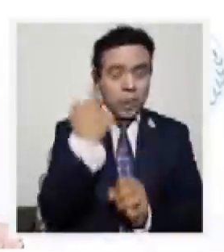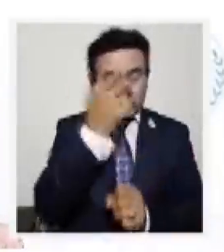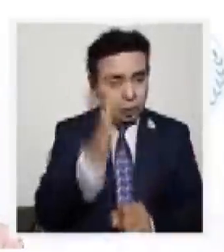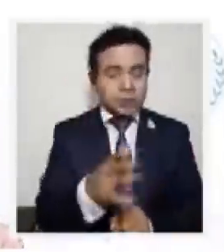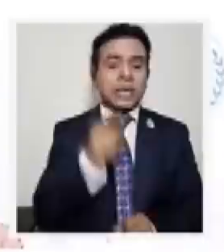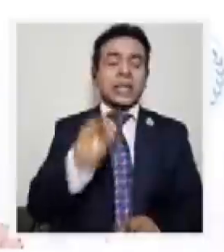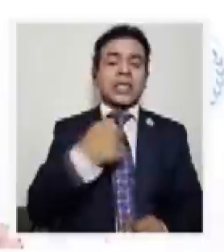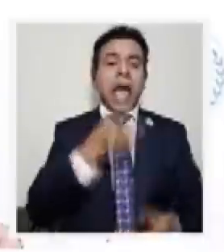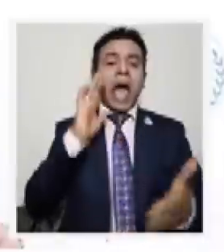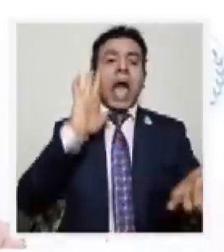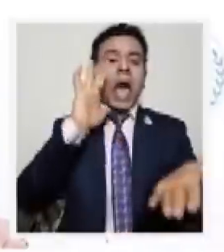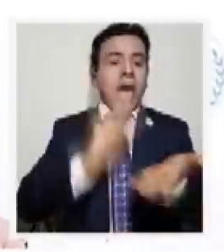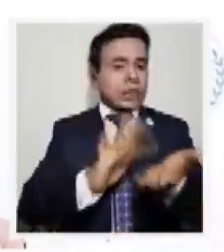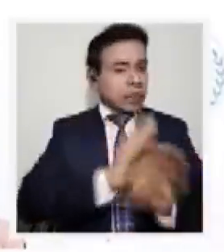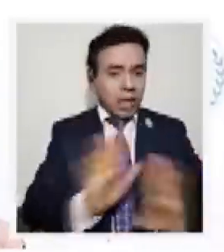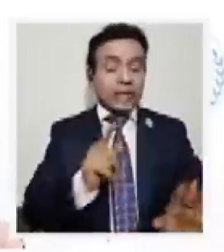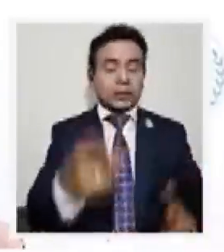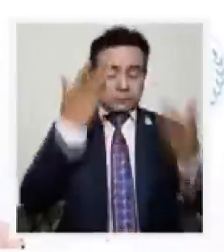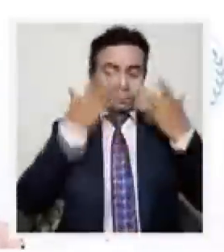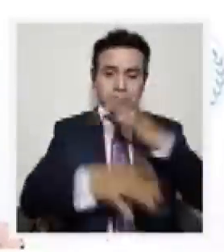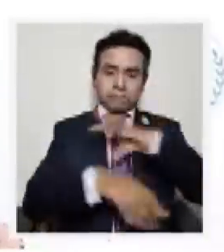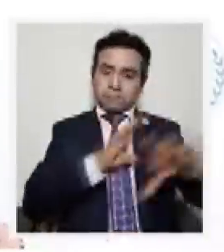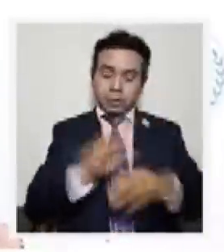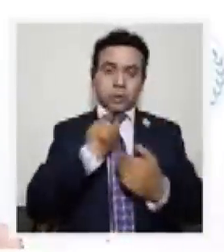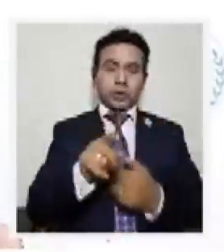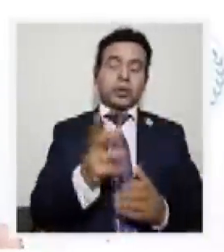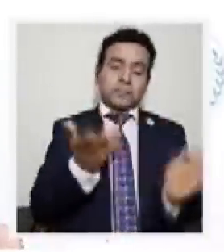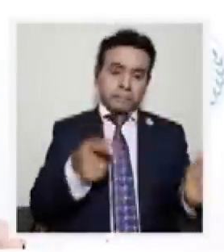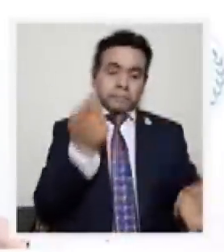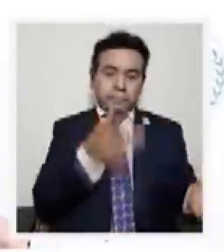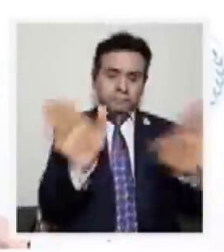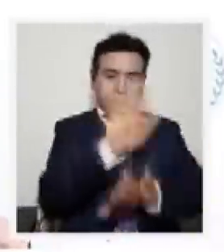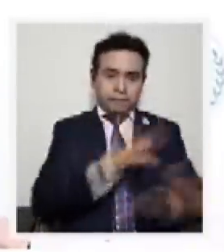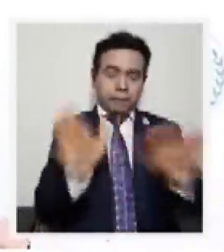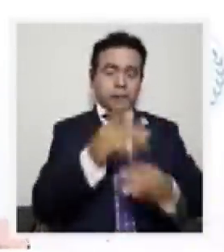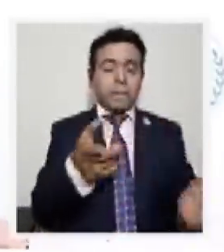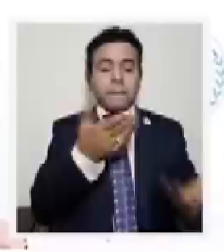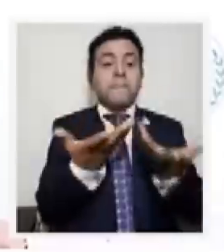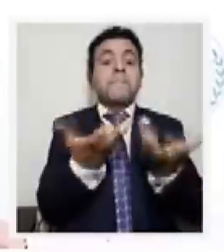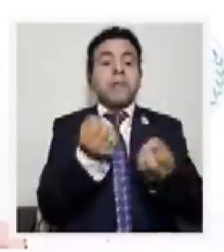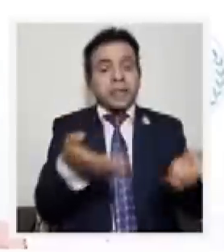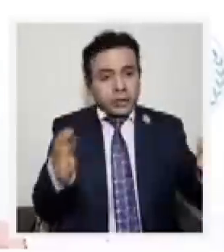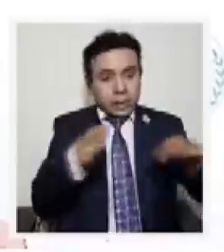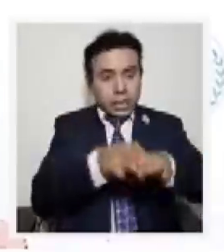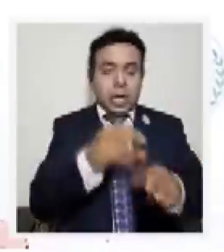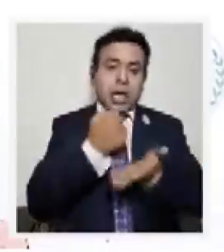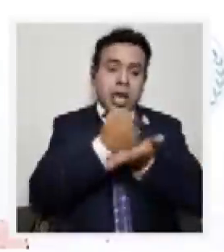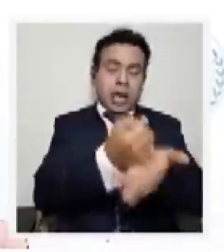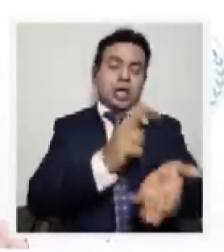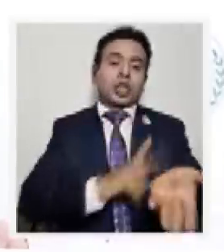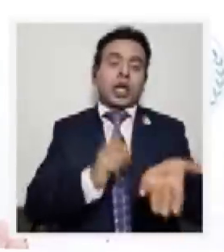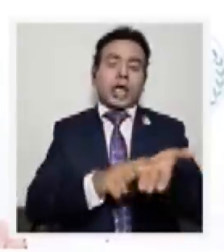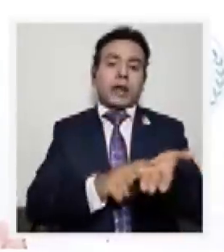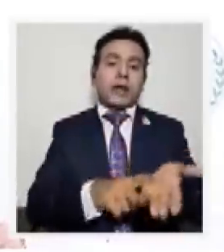সঠিকভাবে তাদের সৎকার বা দাফন ক্রিয়া চালানো দরকার। সেজন্যই যথাযথভাবে সাহায্য করা,